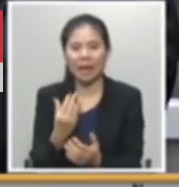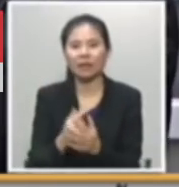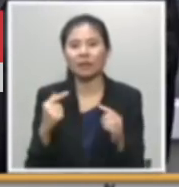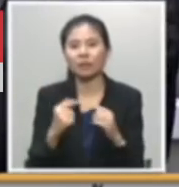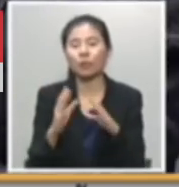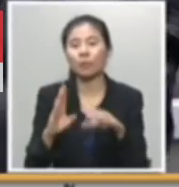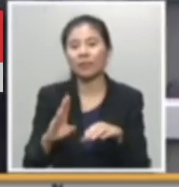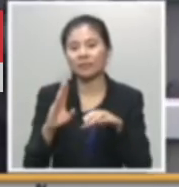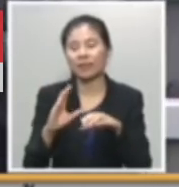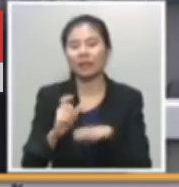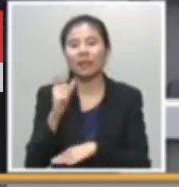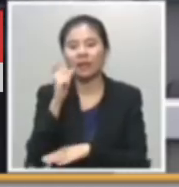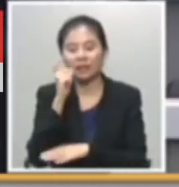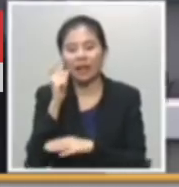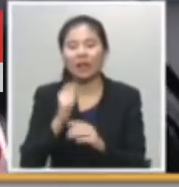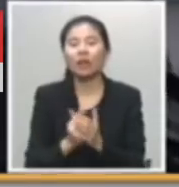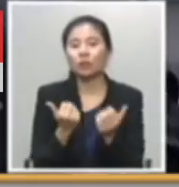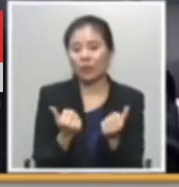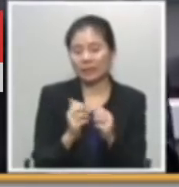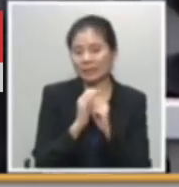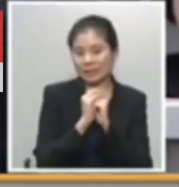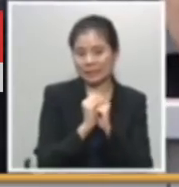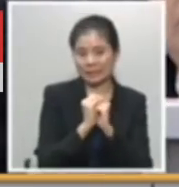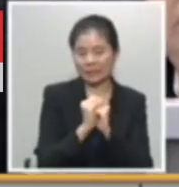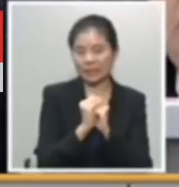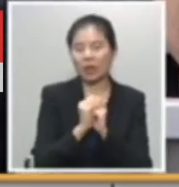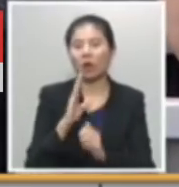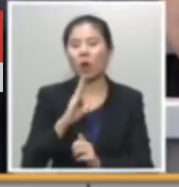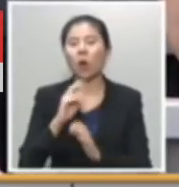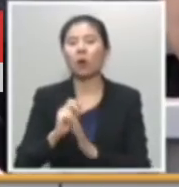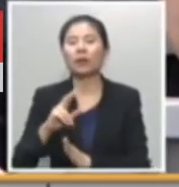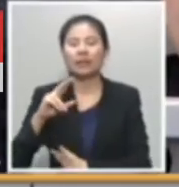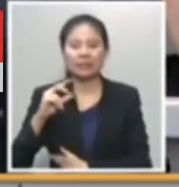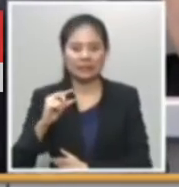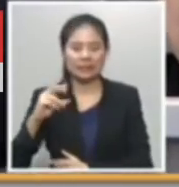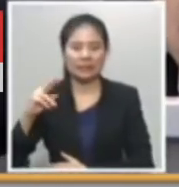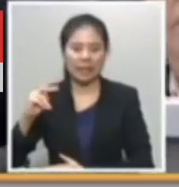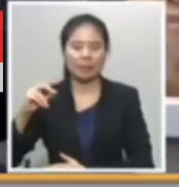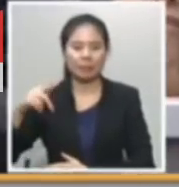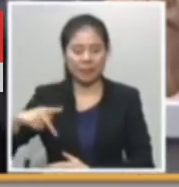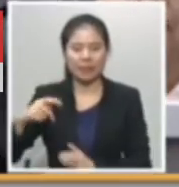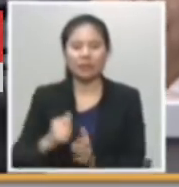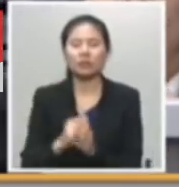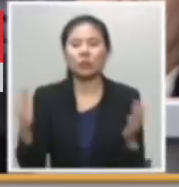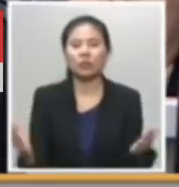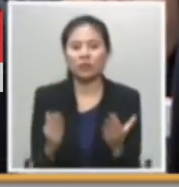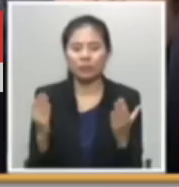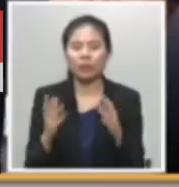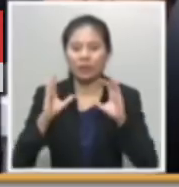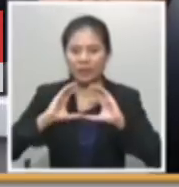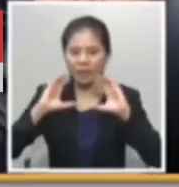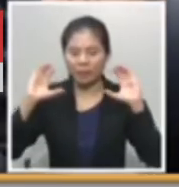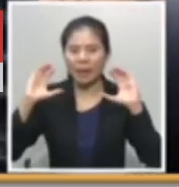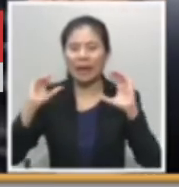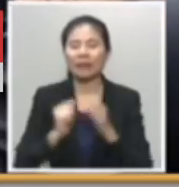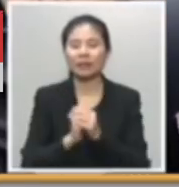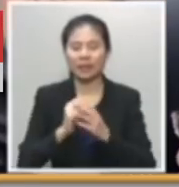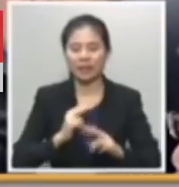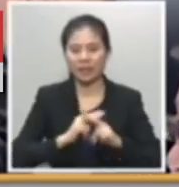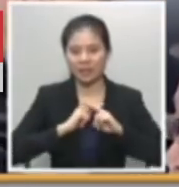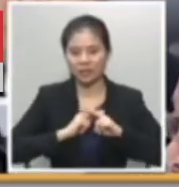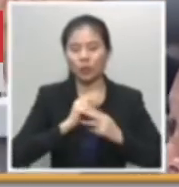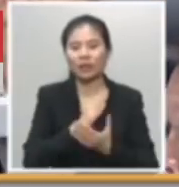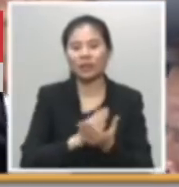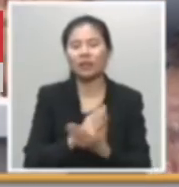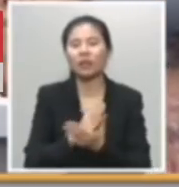ยวันนี้จีนใช้ GNP ส่งเสริมโดยรัฐวิสาหกิจให้คนจีนไปลงทุนทั้งโลกกอบ